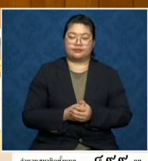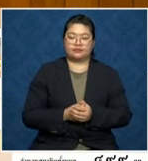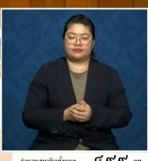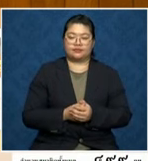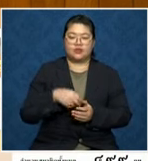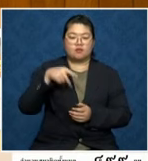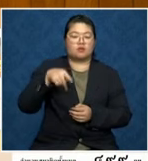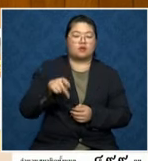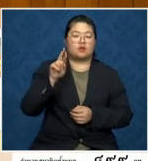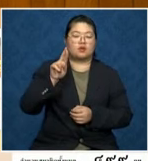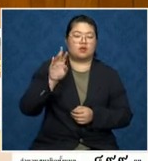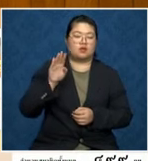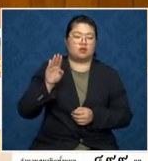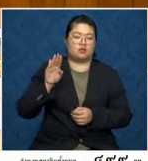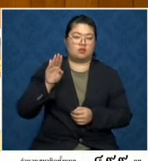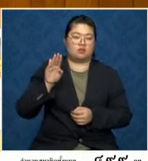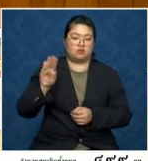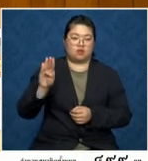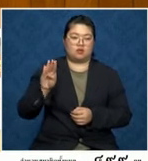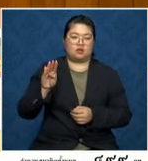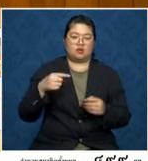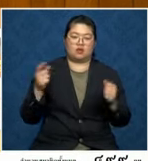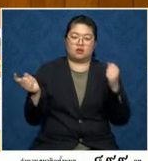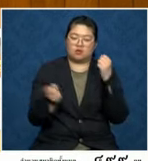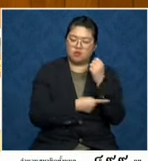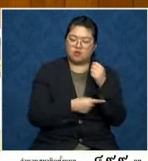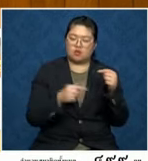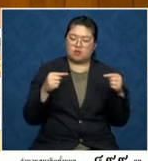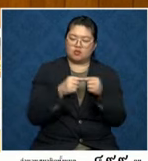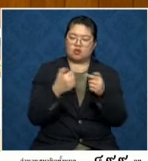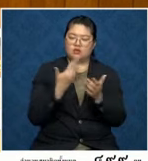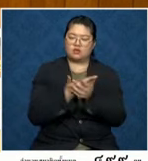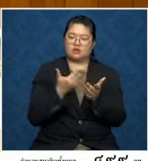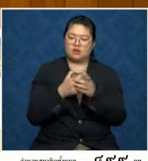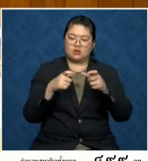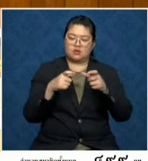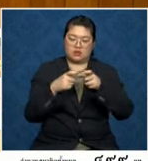ญญัติอันว่าด้วยความผิดอาจเกิดจากการใช้เช็คพ.ศ.